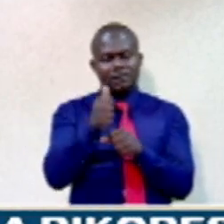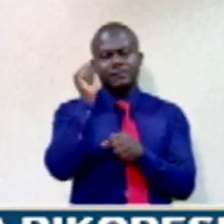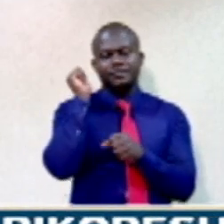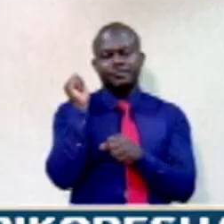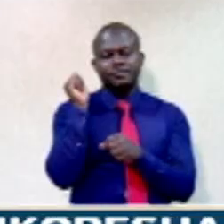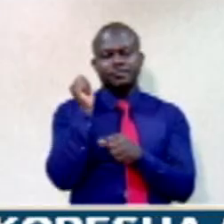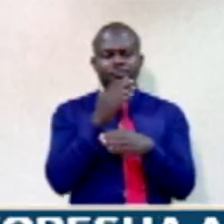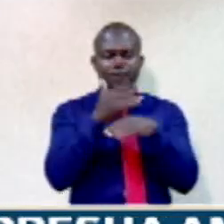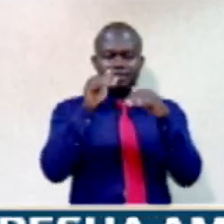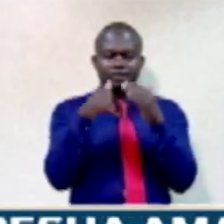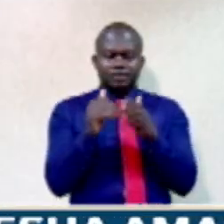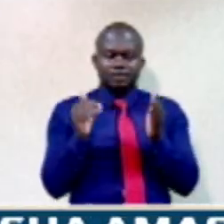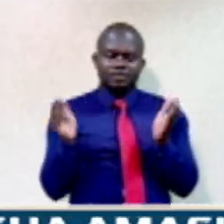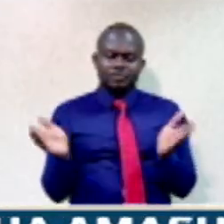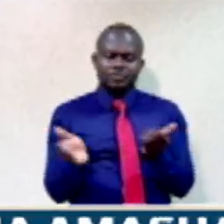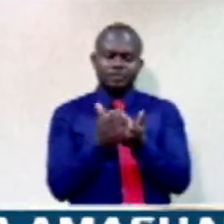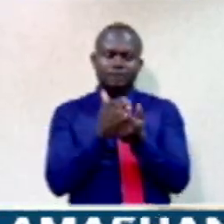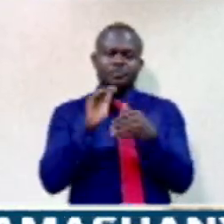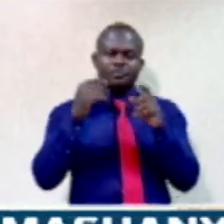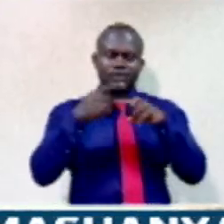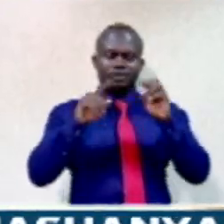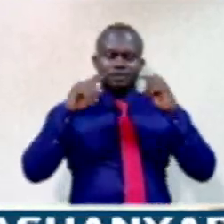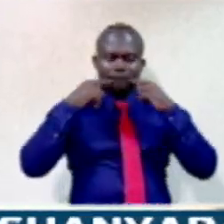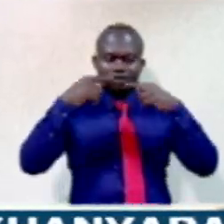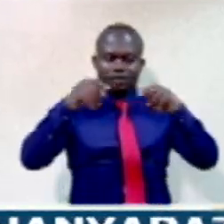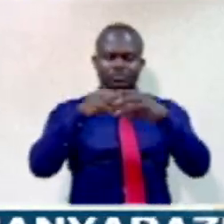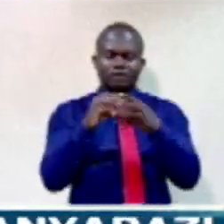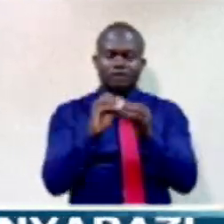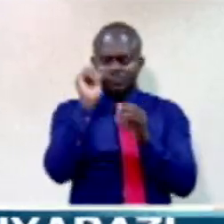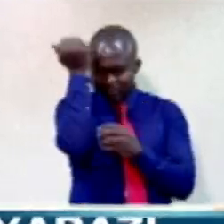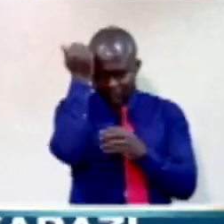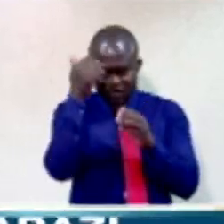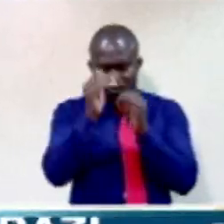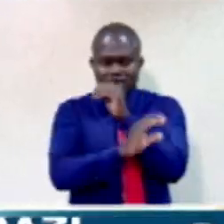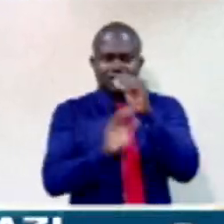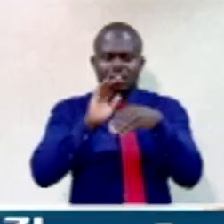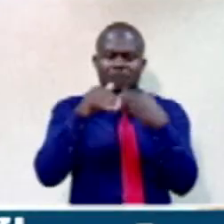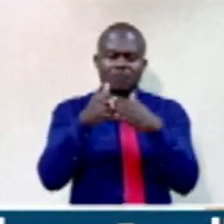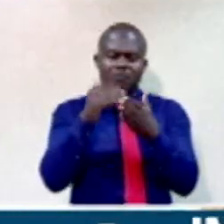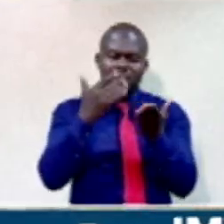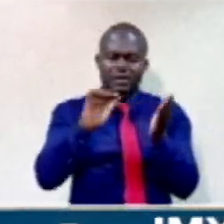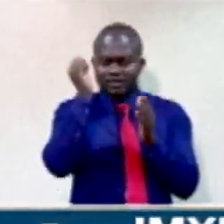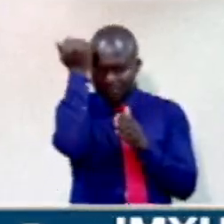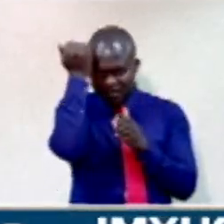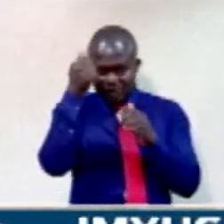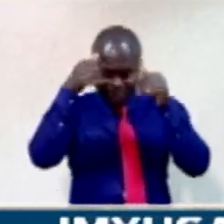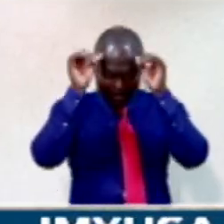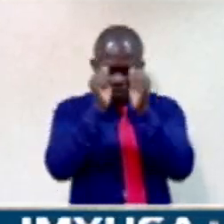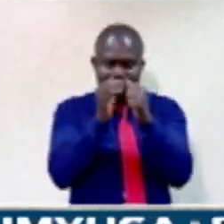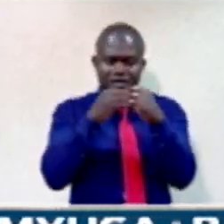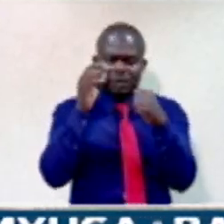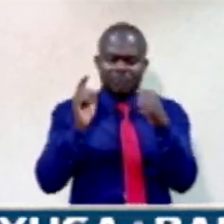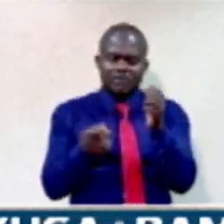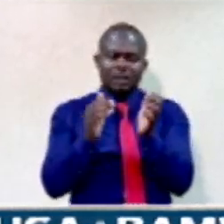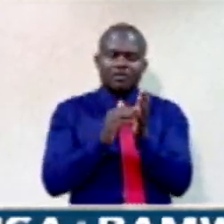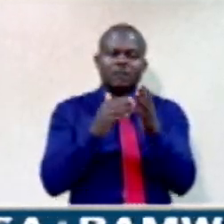y'Ubuhinzi n'Ubworozi Minagri ivuga ko imibare y'ubwishingizi ikiri hasi, kuko kuri ubu mu gihugu hose hamaze kwishingirwa inka 18,000,